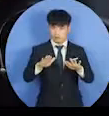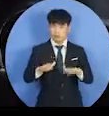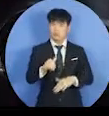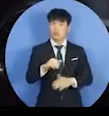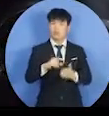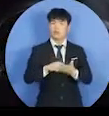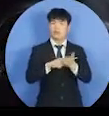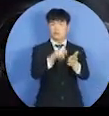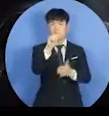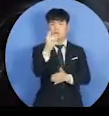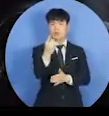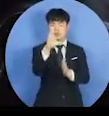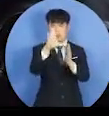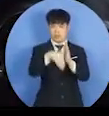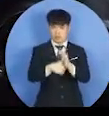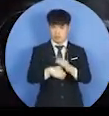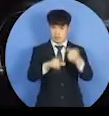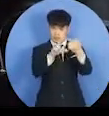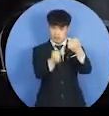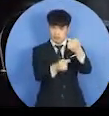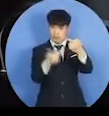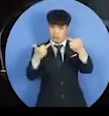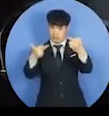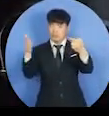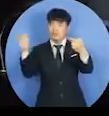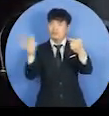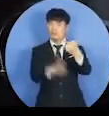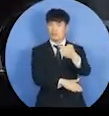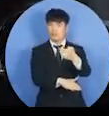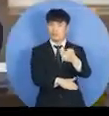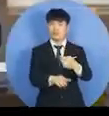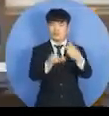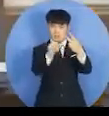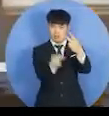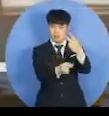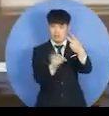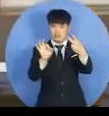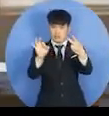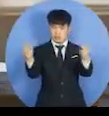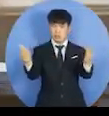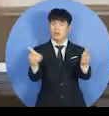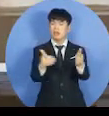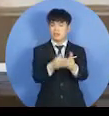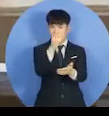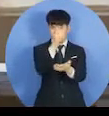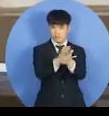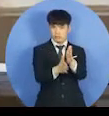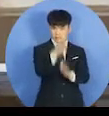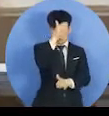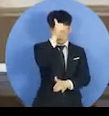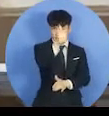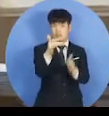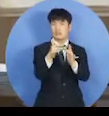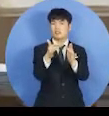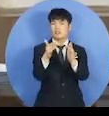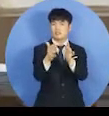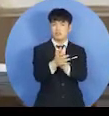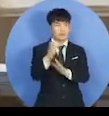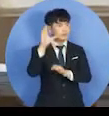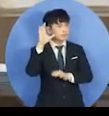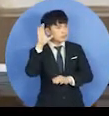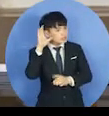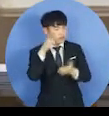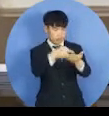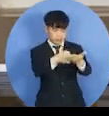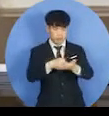이날 보고회는 구본영 시장이 지난 1월 17일부터 2월 10일까지 읍면동 소통 행정을 실시하면서